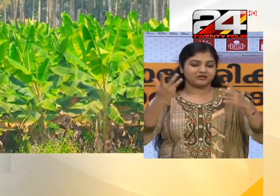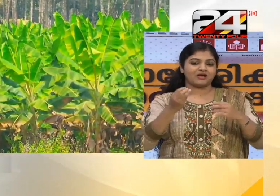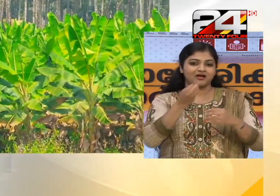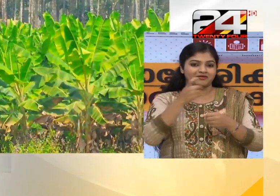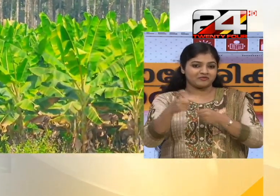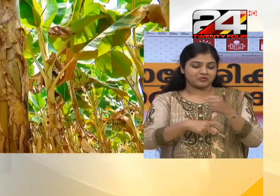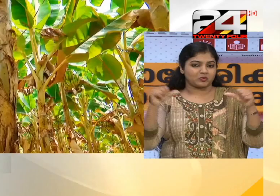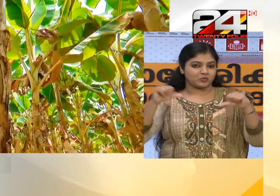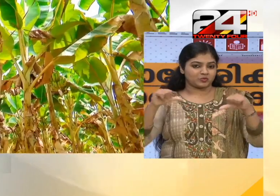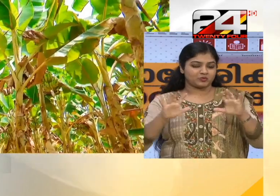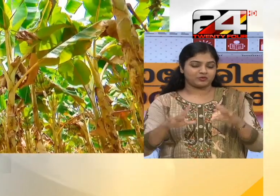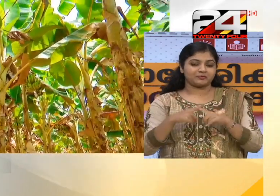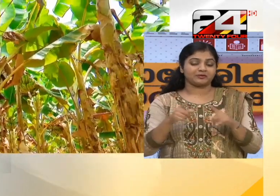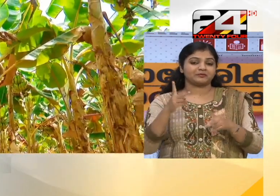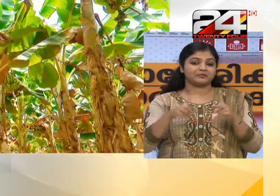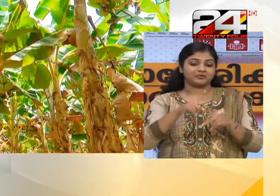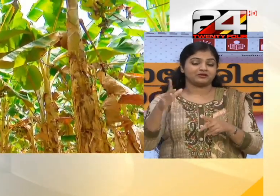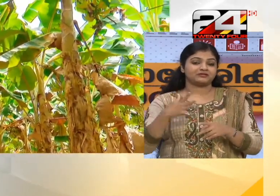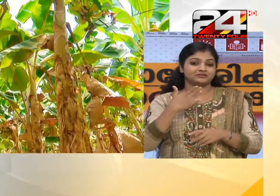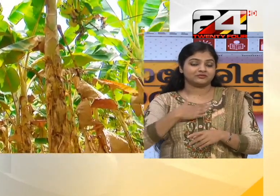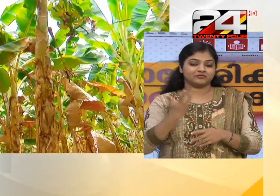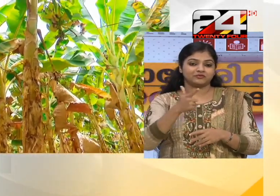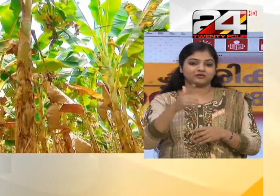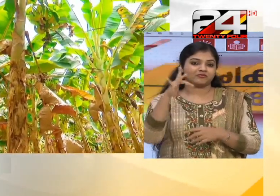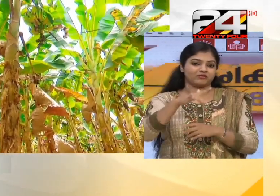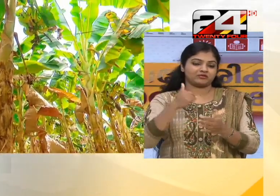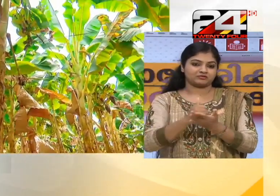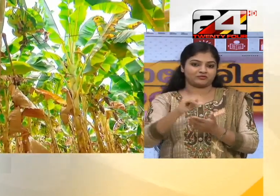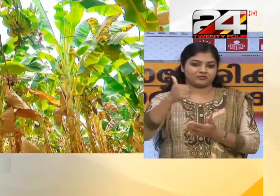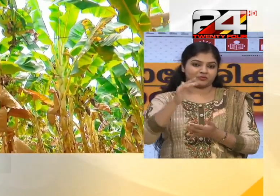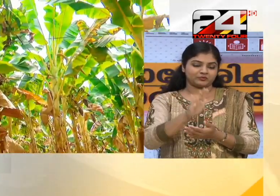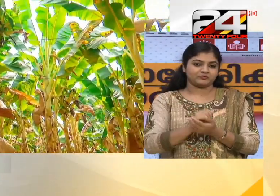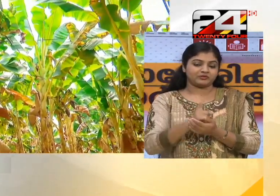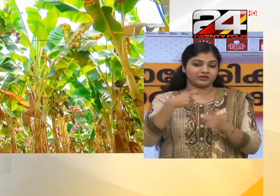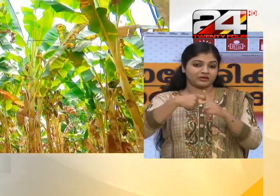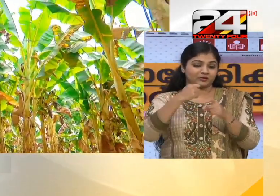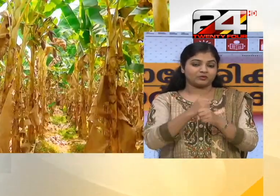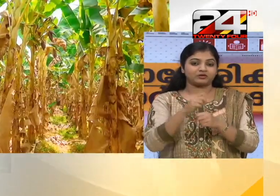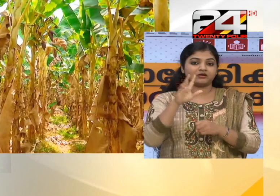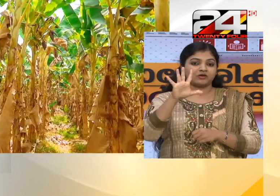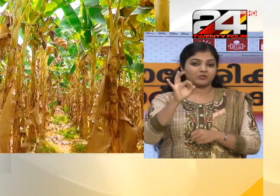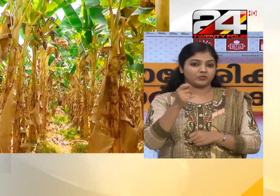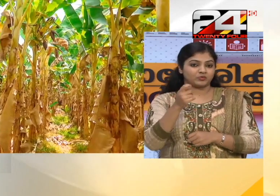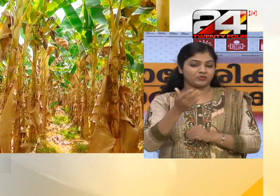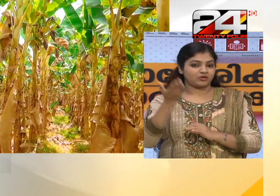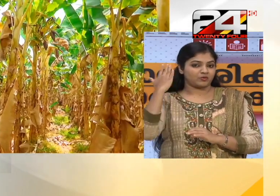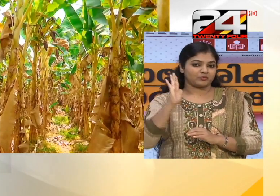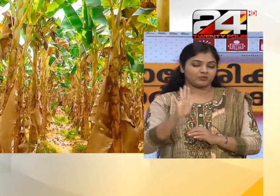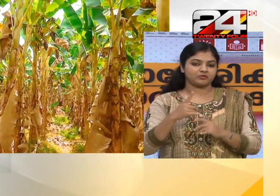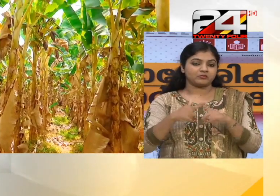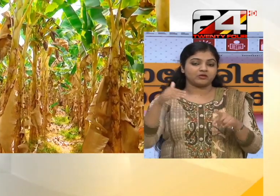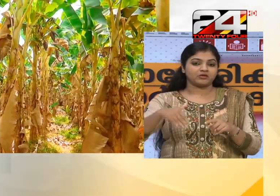പൂർണ്ണമായി നശിച്ചെങ്കിലും കർഷകർക്ക് അല്പമെങ്കിലും ആശ്വാസമായിരുന്നത് വാഴകൃഷിയിലാണ്. കിലോയ്ക്ക് 50 രൂപ വരെ വില ലഭിച്ചിരുന്നു ഒരു കാലത്ത്. എന്നാൽ